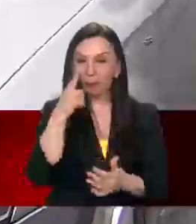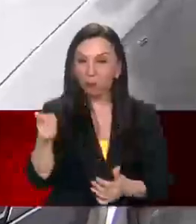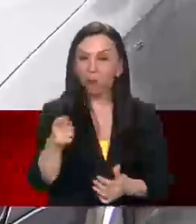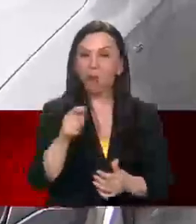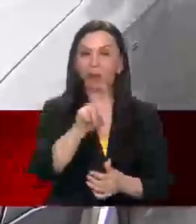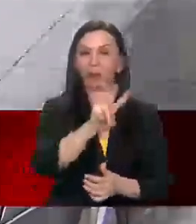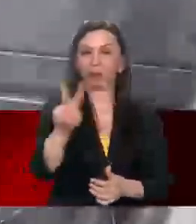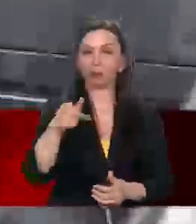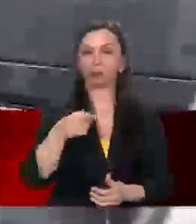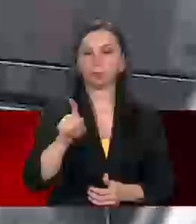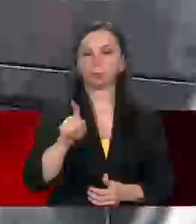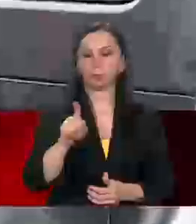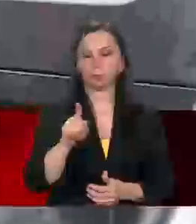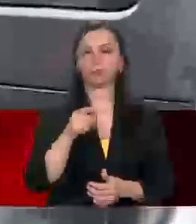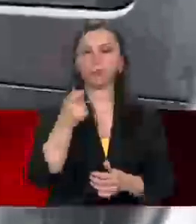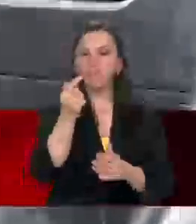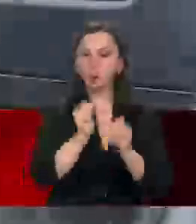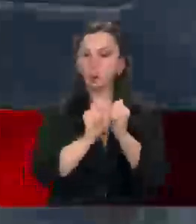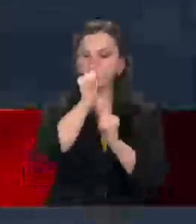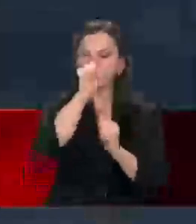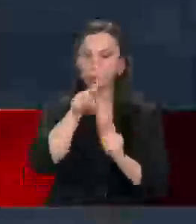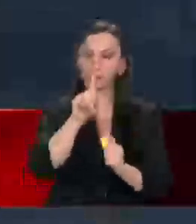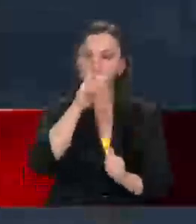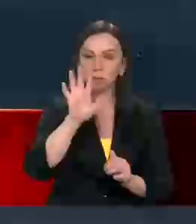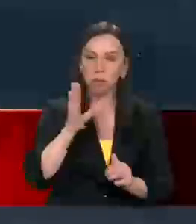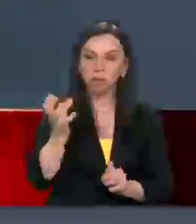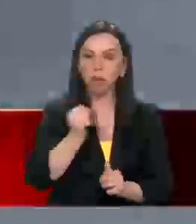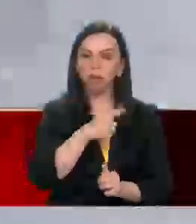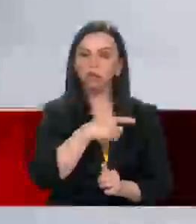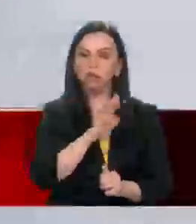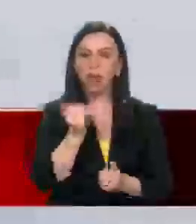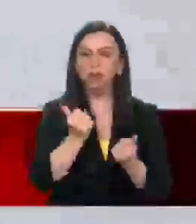tam 700 bin lira. Fiyat yükselişinden sadece alıcı